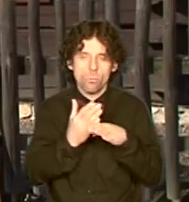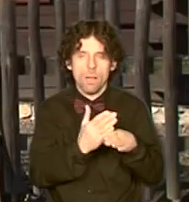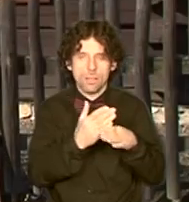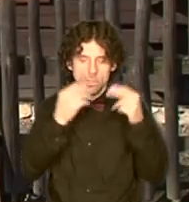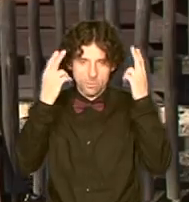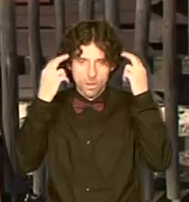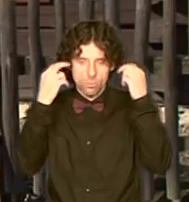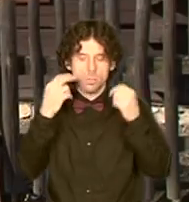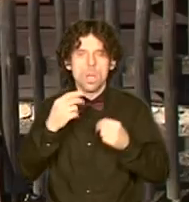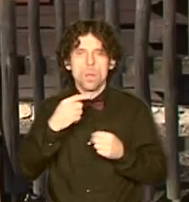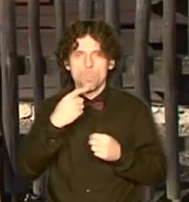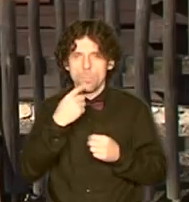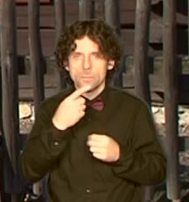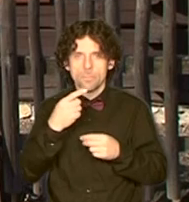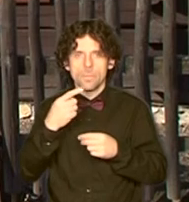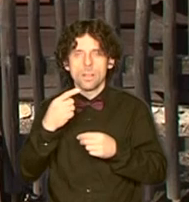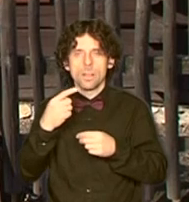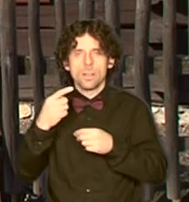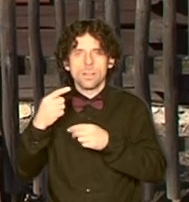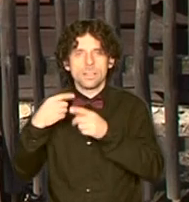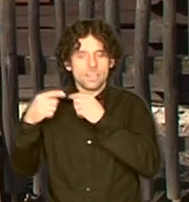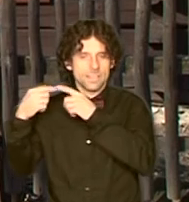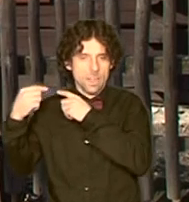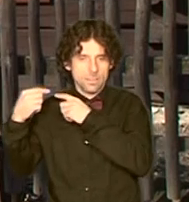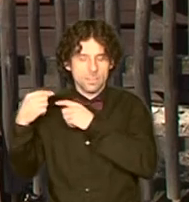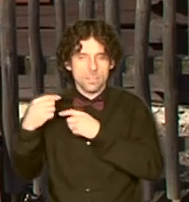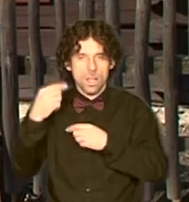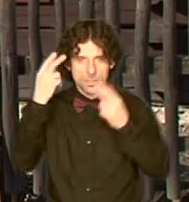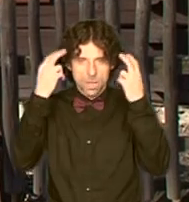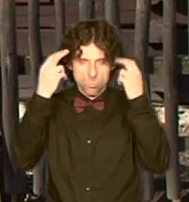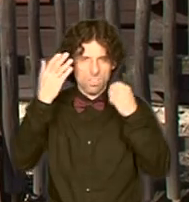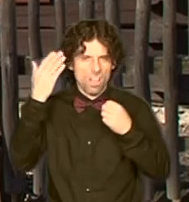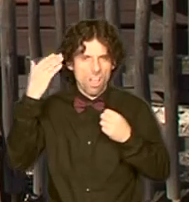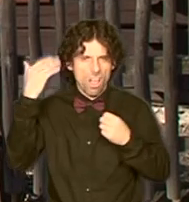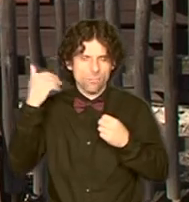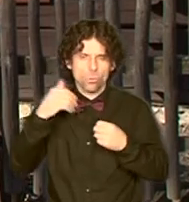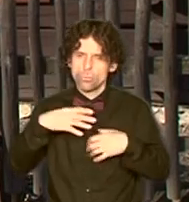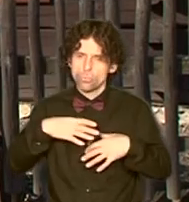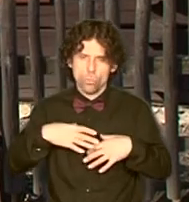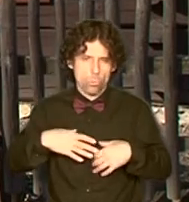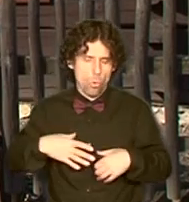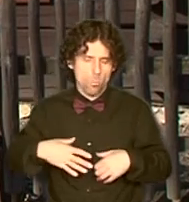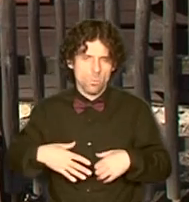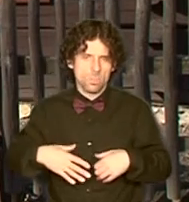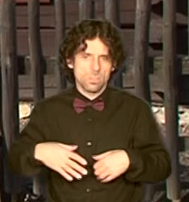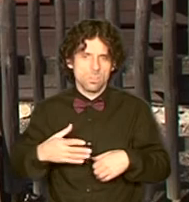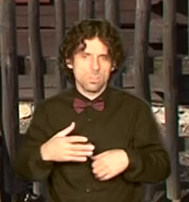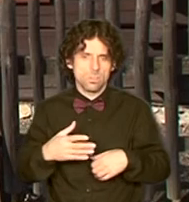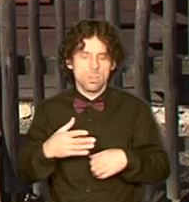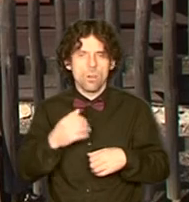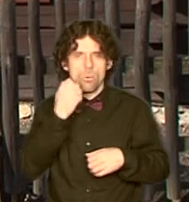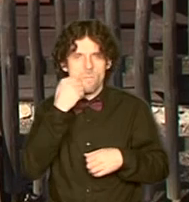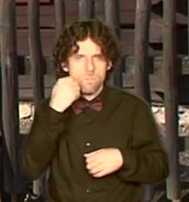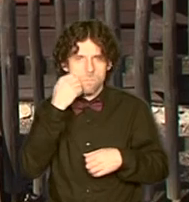poszukiwanie zajączka. Ja może kiedyś powiem o tradycji. Ten zajączek był bardzo skromny, to była mała ilość słodyczy, to były